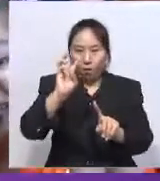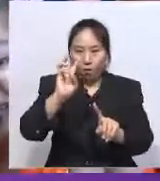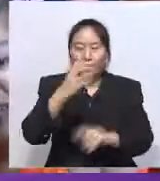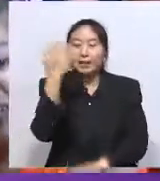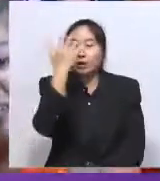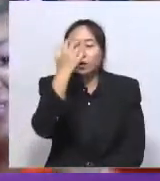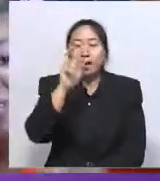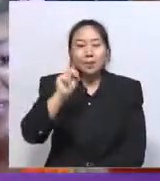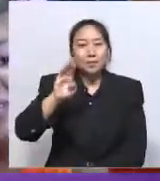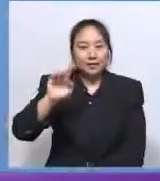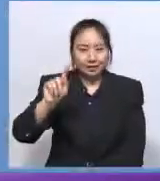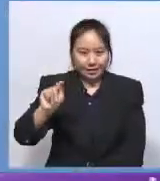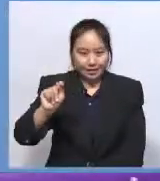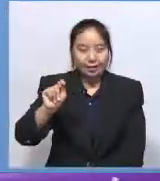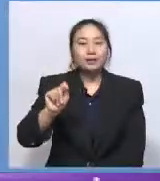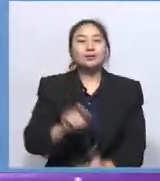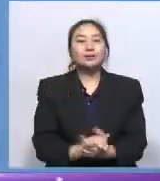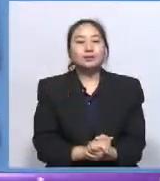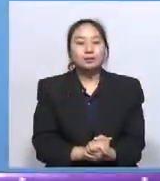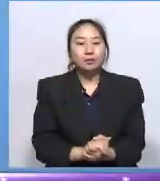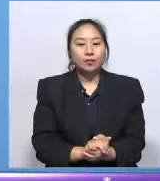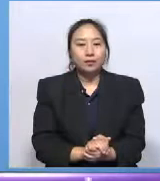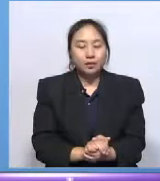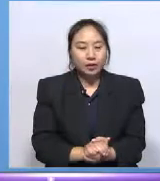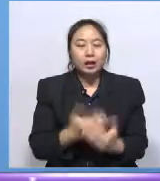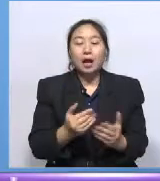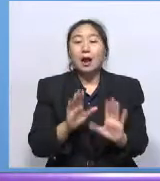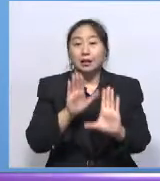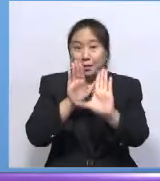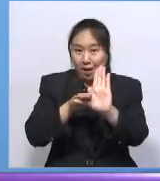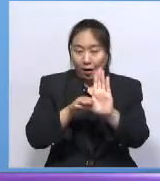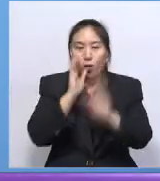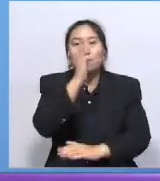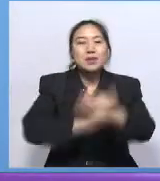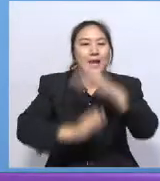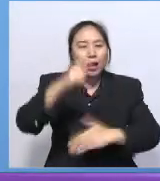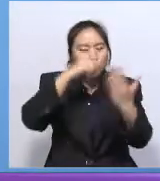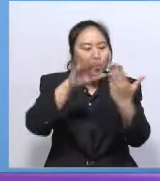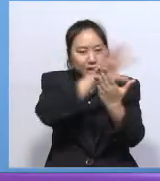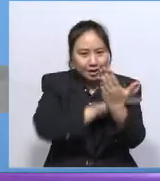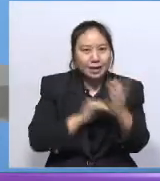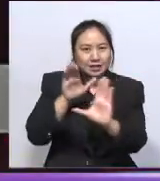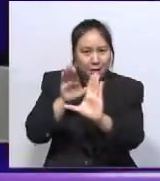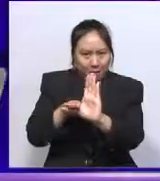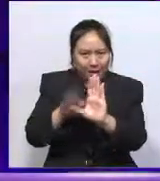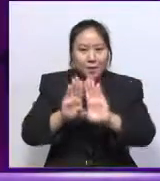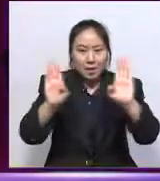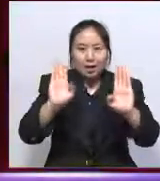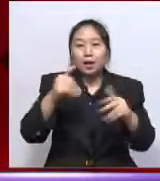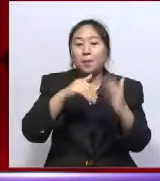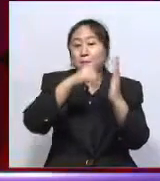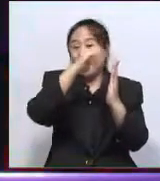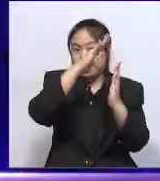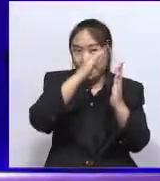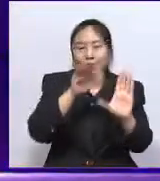ทางสถานีโทรทัศน์แห่งประเทศไทย NBT2HD แห่งนี้นะคะและจะเปิดรับสมัครคนพิการทั่วประเทศโดยที่ภาคเหนือค่ะ